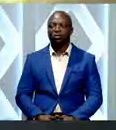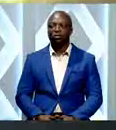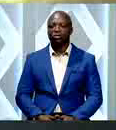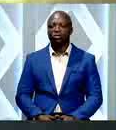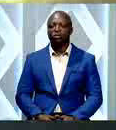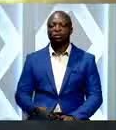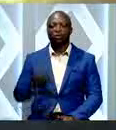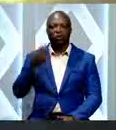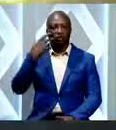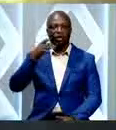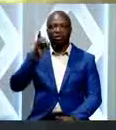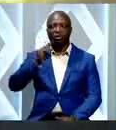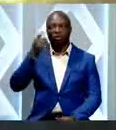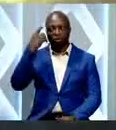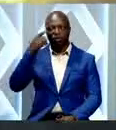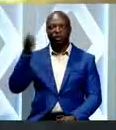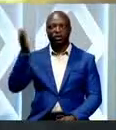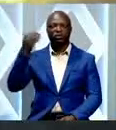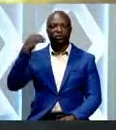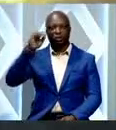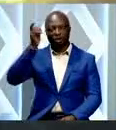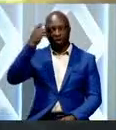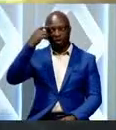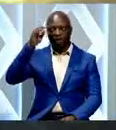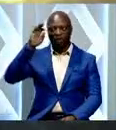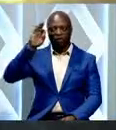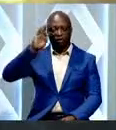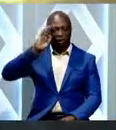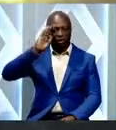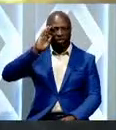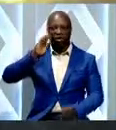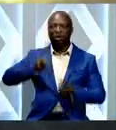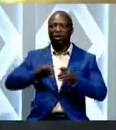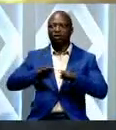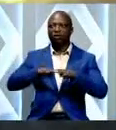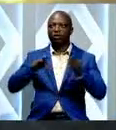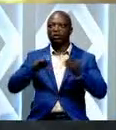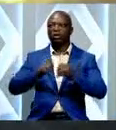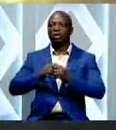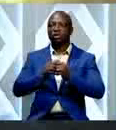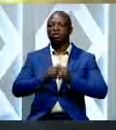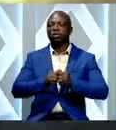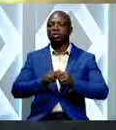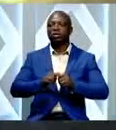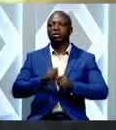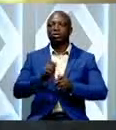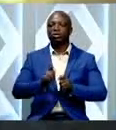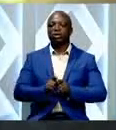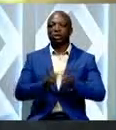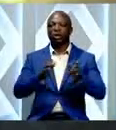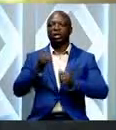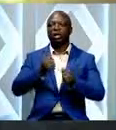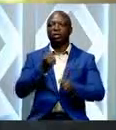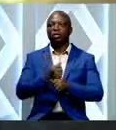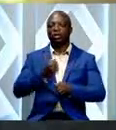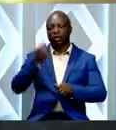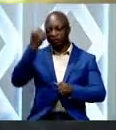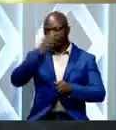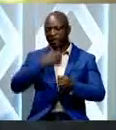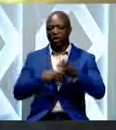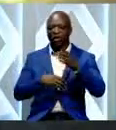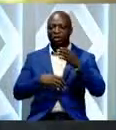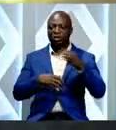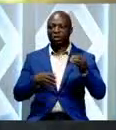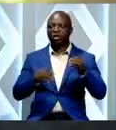Voilà donc pour le discours du chef de l'État Faure Sozimna Niasimbi à l'ouverture de l'Assemblée générale annuelle d'Africa 50 et du